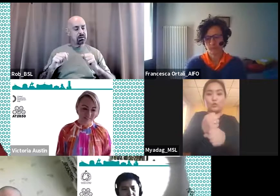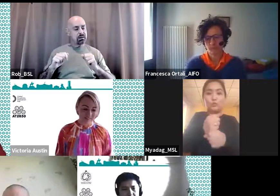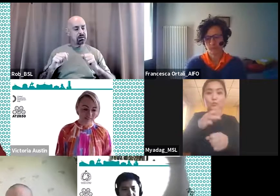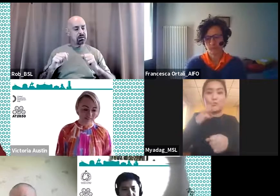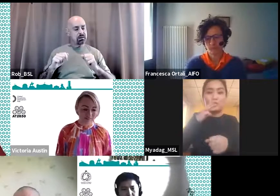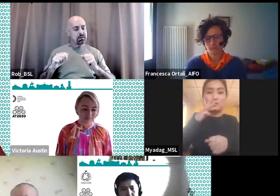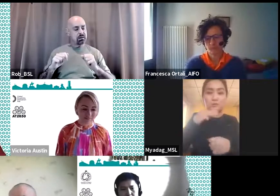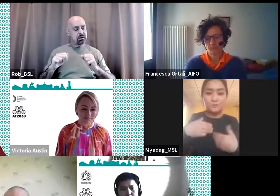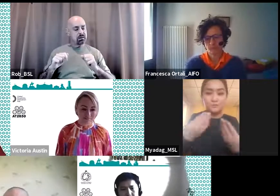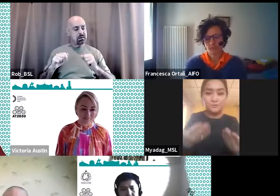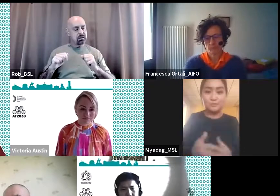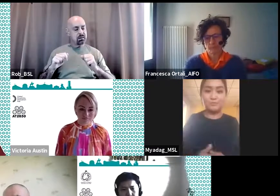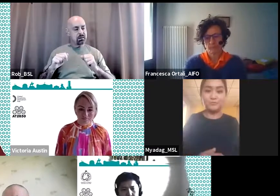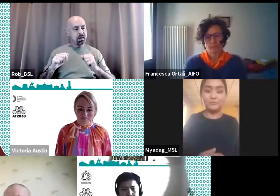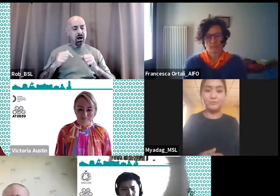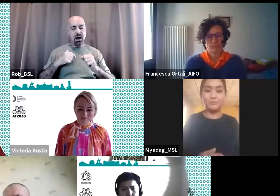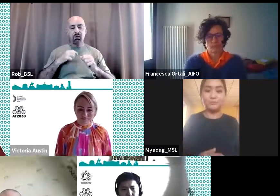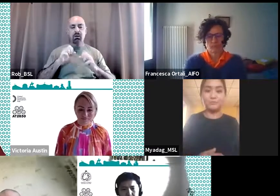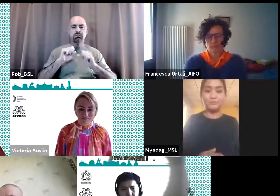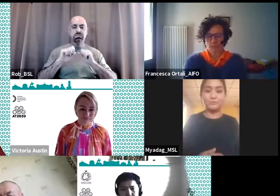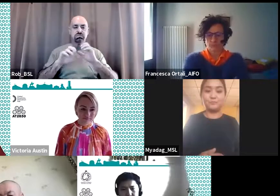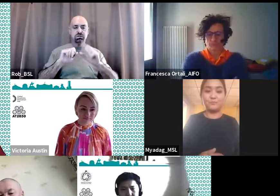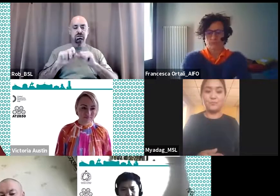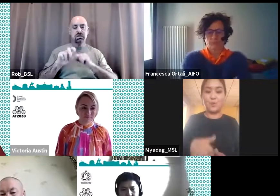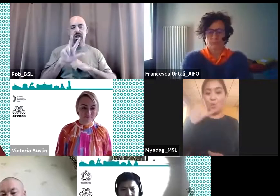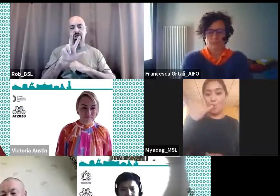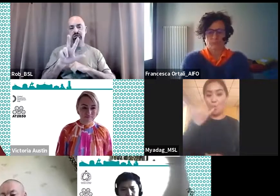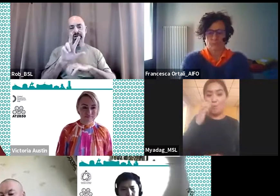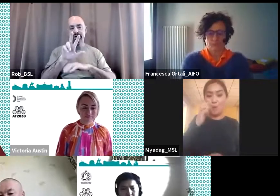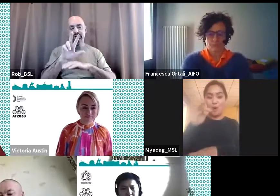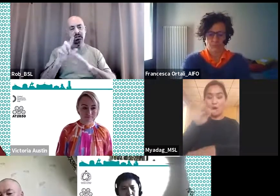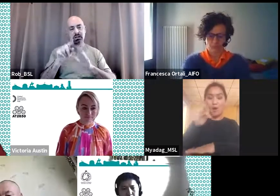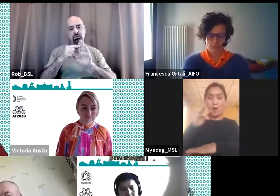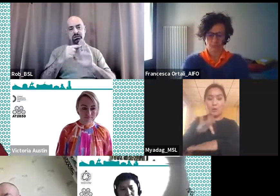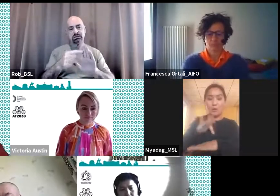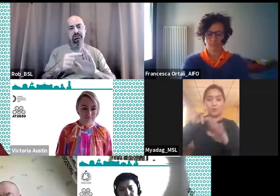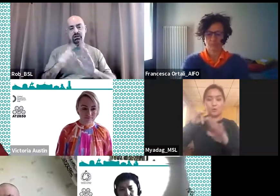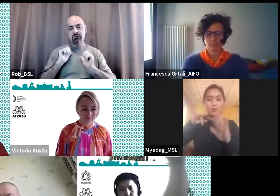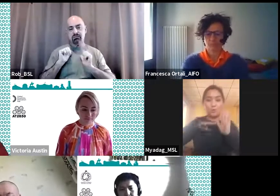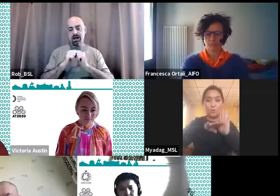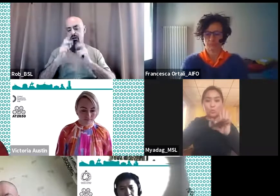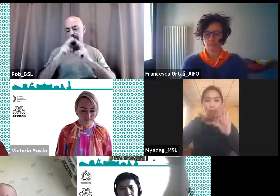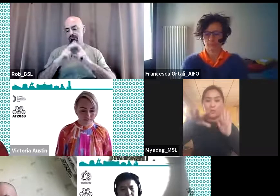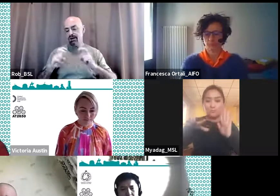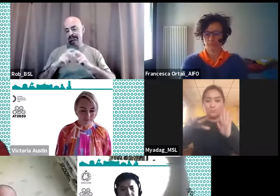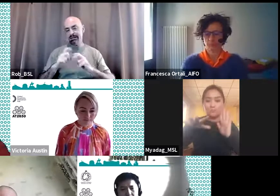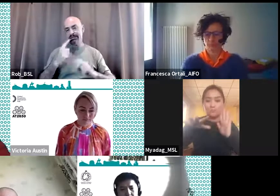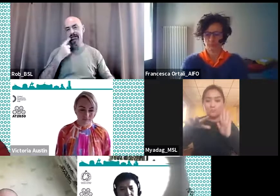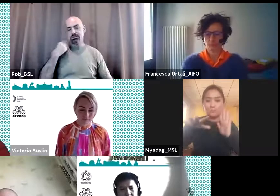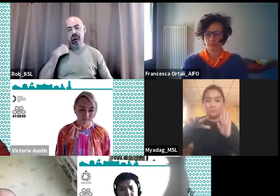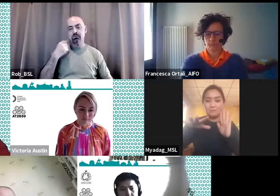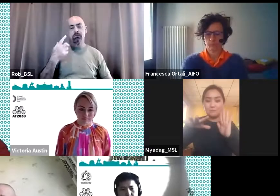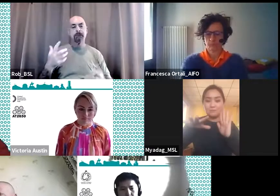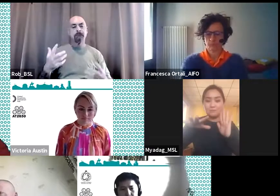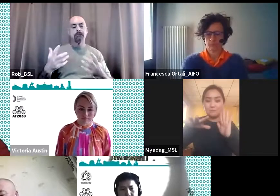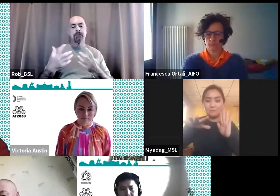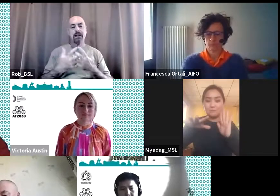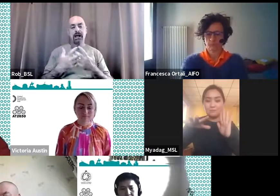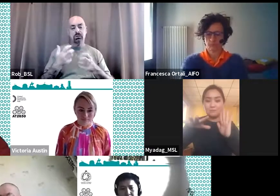Тэгээд одоо Улаанбаатар хот маань хүртээмжтэй хамруулсан загвартай байхын тулд